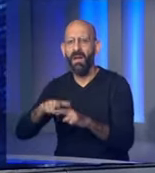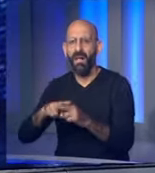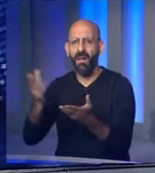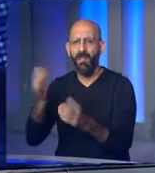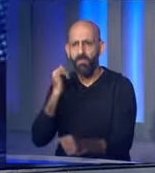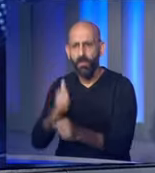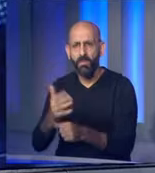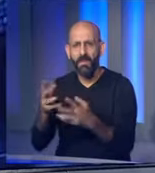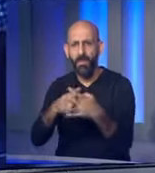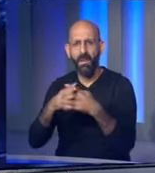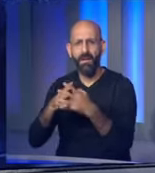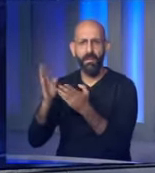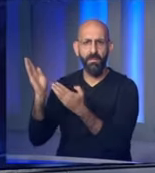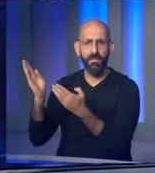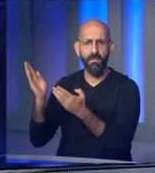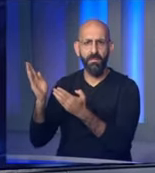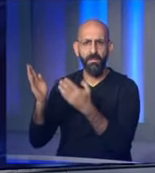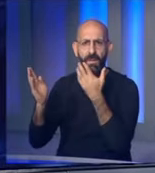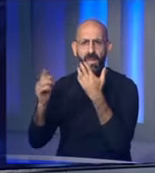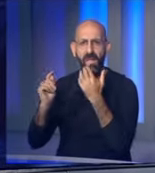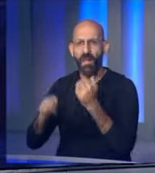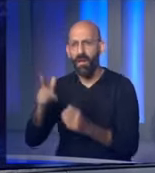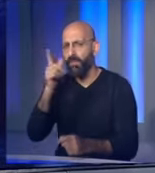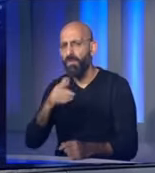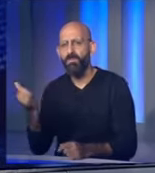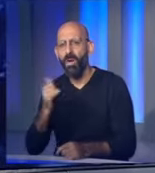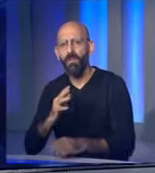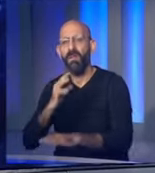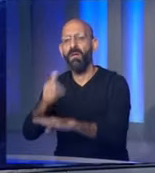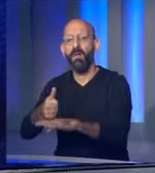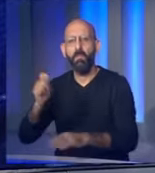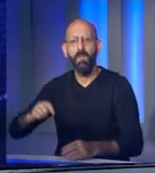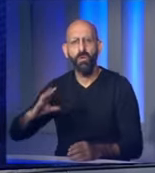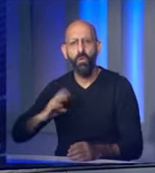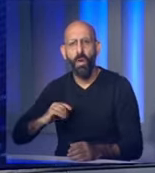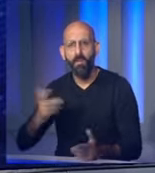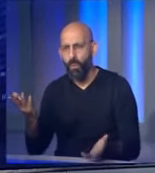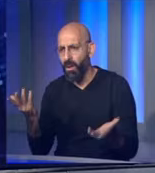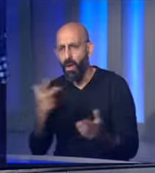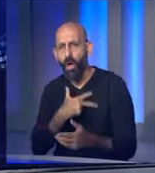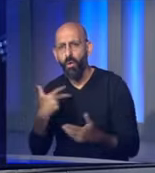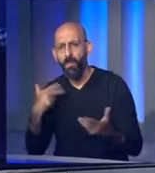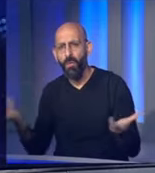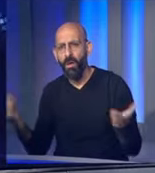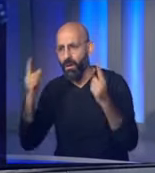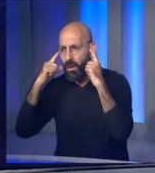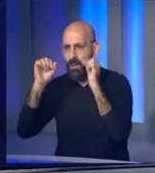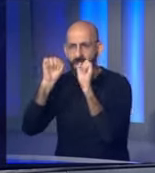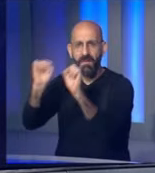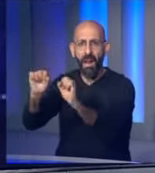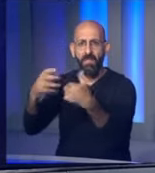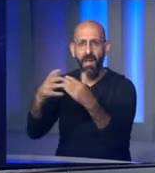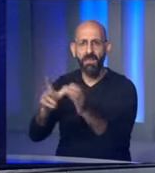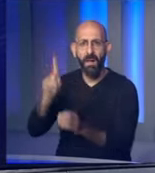رفضه حصر المفاوضات الجاريه بين حزب الله واسرائيل بوسطه امريكيه مباشره بحزب الله